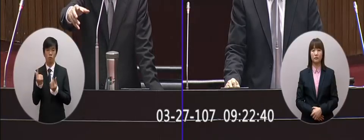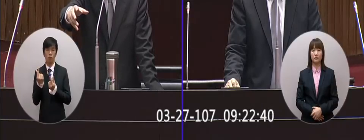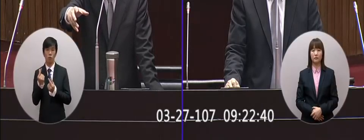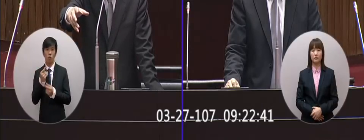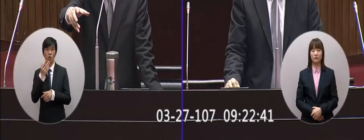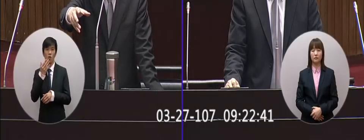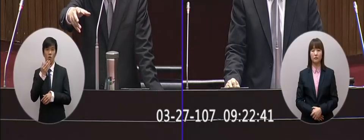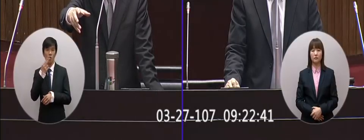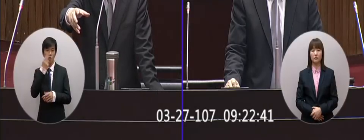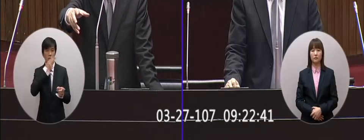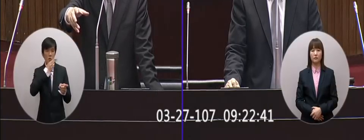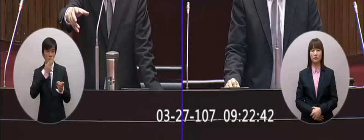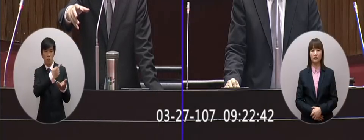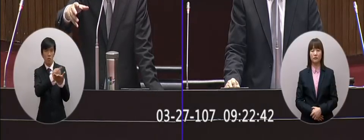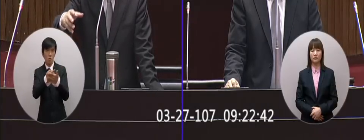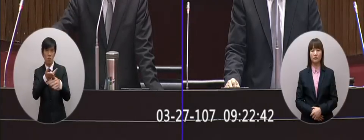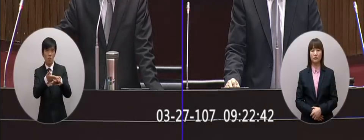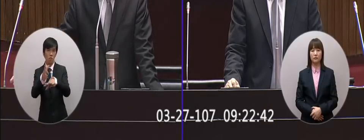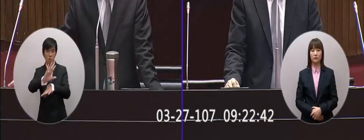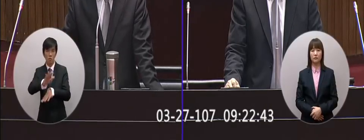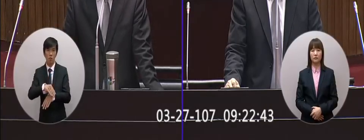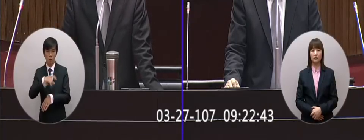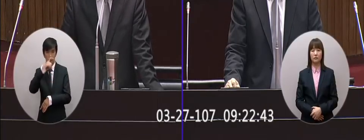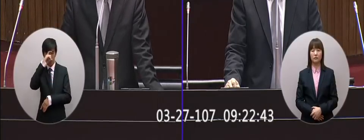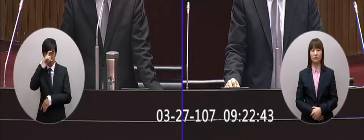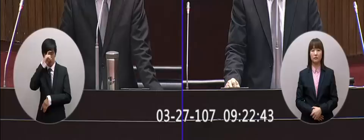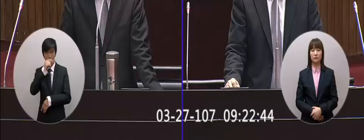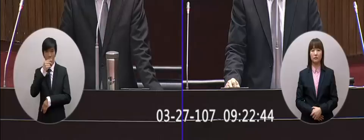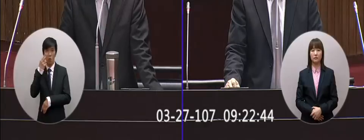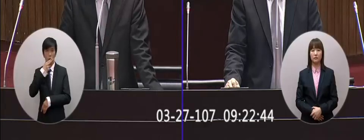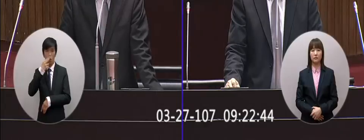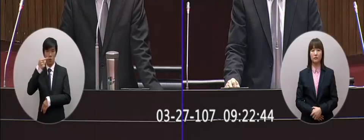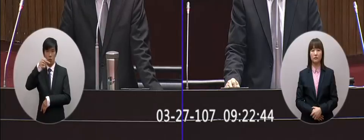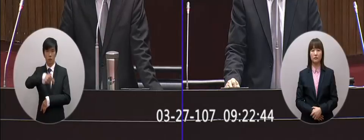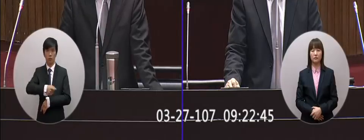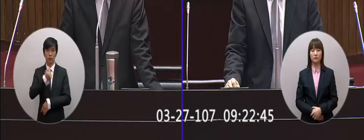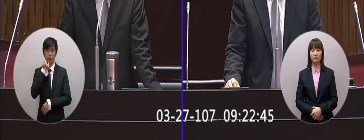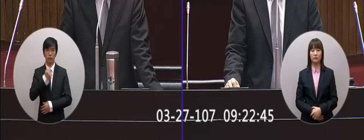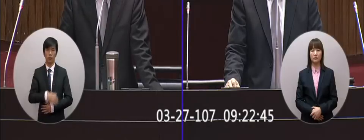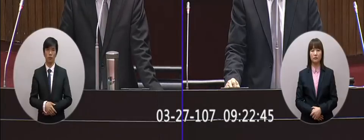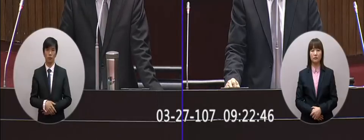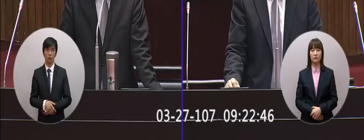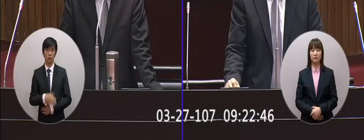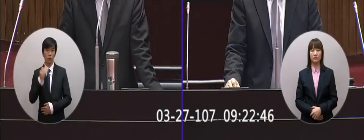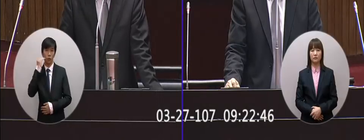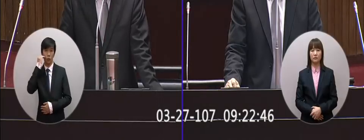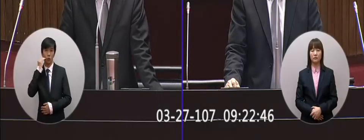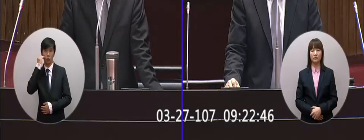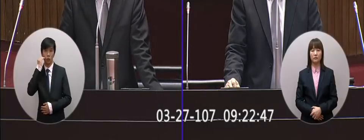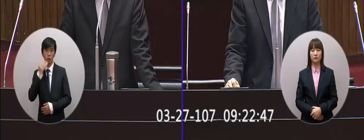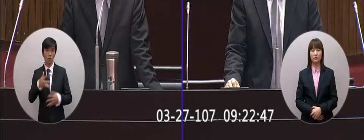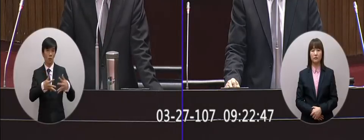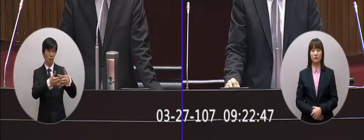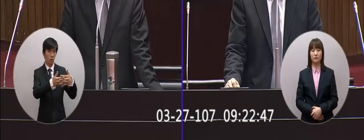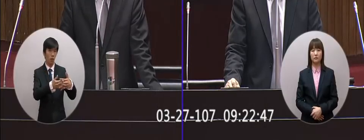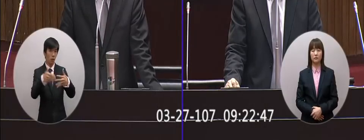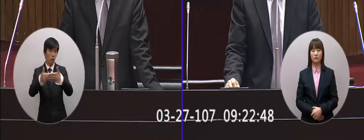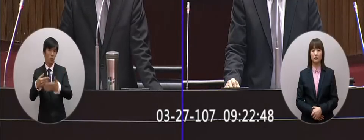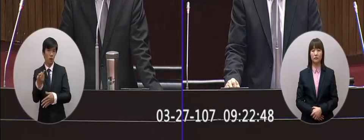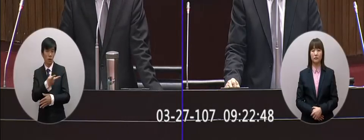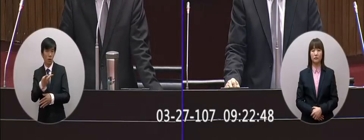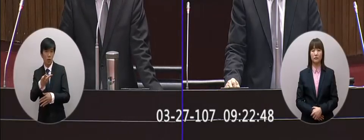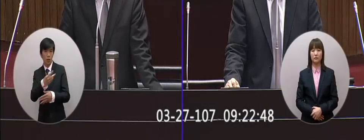放在同一个篮子里面。那如果说美国跟中国之间的贸易大战没有办法解决的